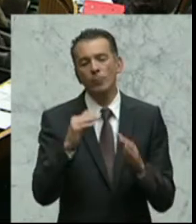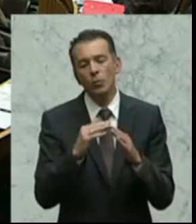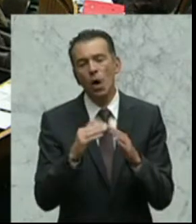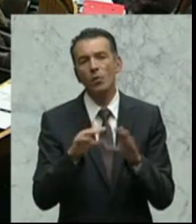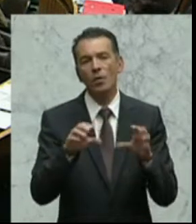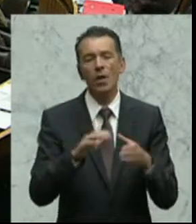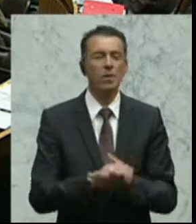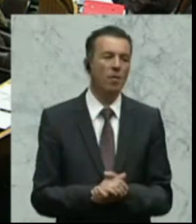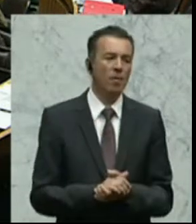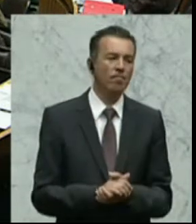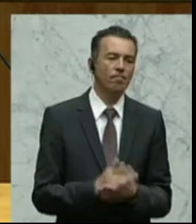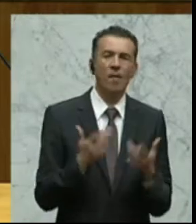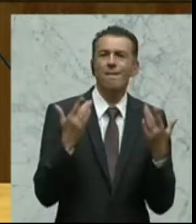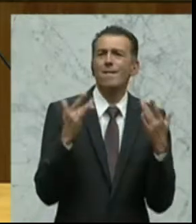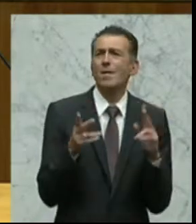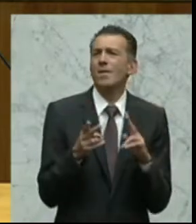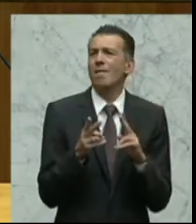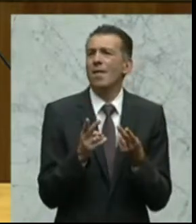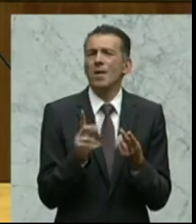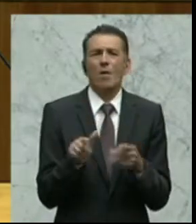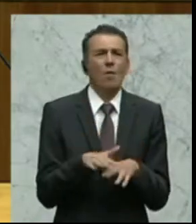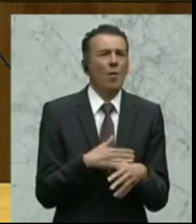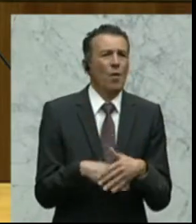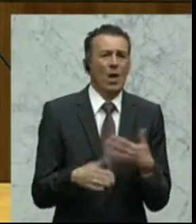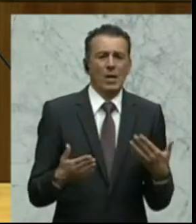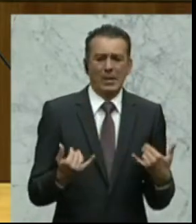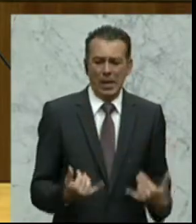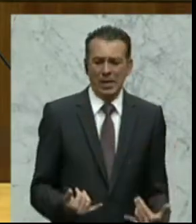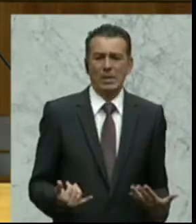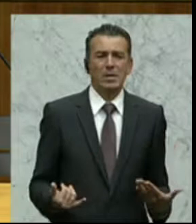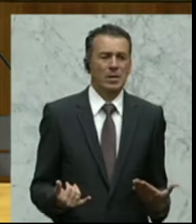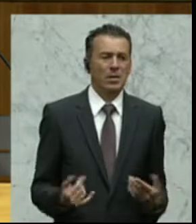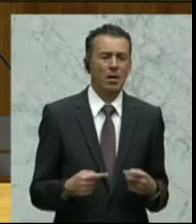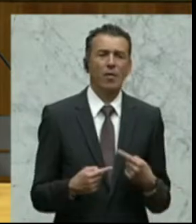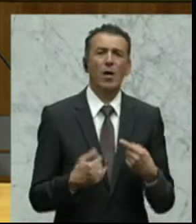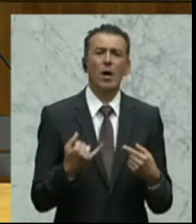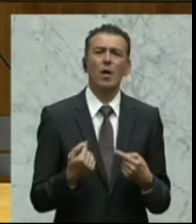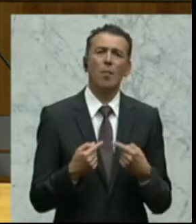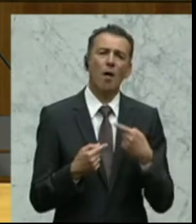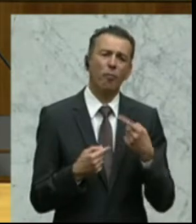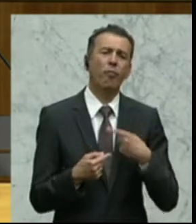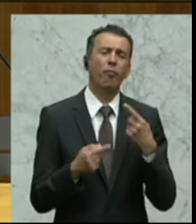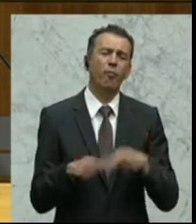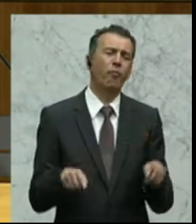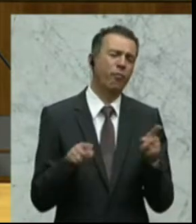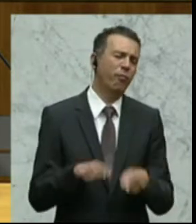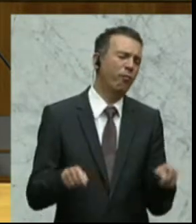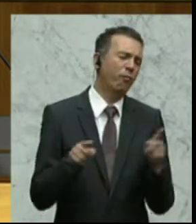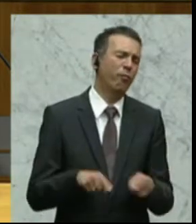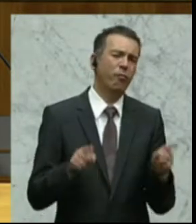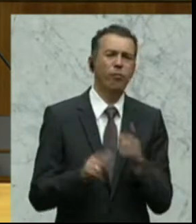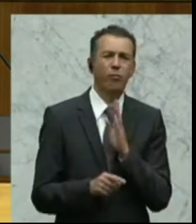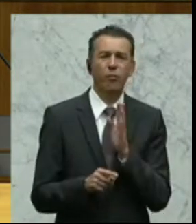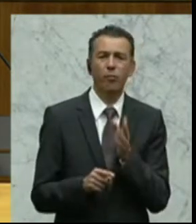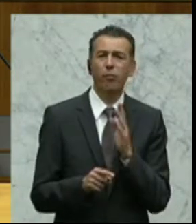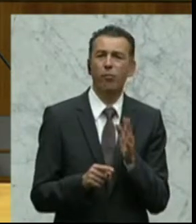nicht, wie ich mich fühlen soll, aber im Moment, wir reden immer über das Gleiche, nur tut es leider nichts. Und das Problem ist,